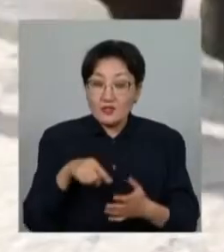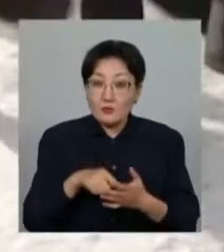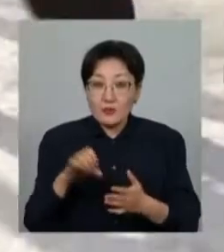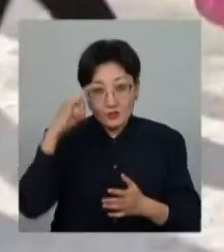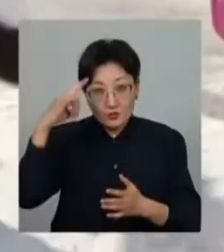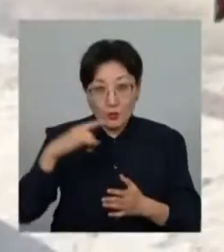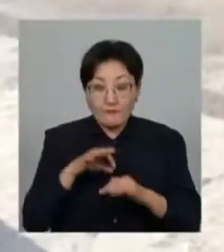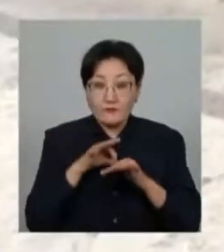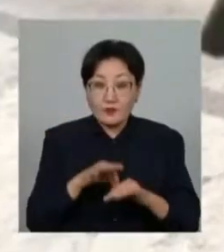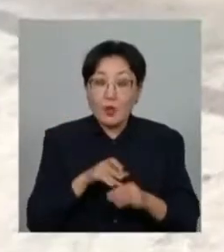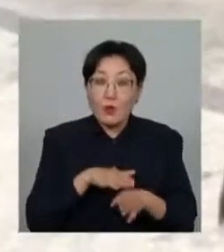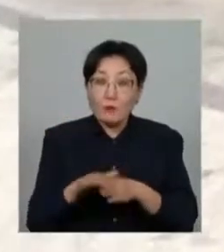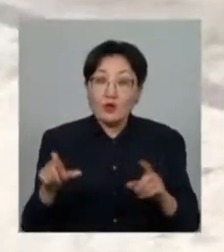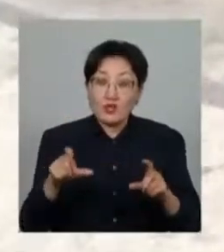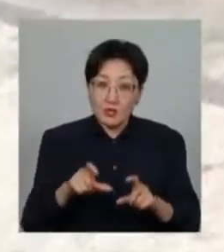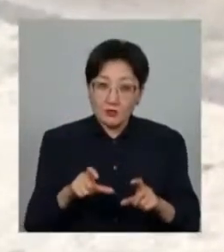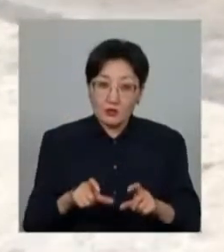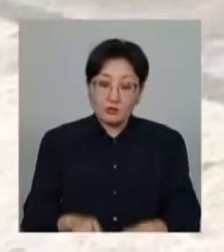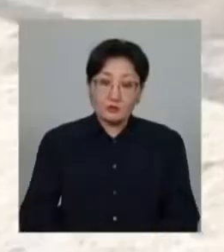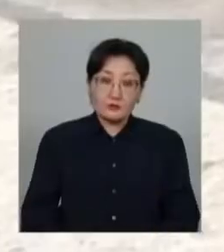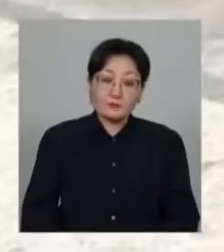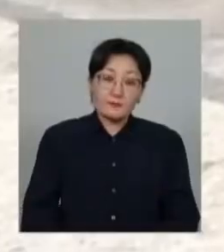страны ведут полный локдаун.